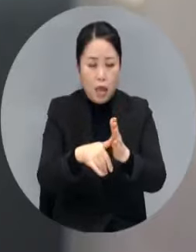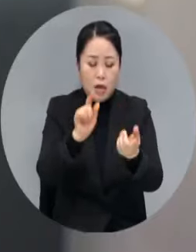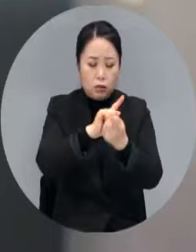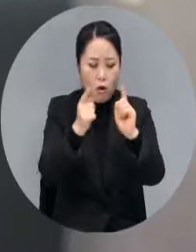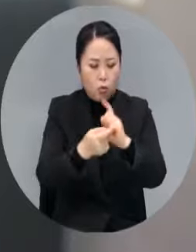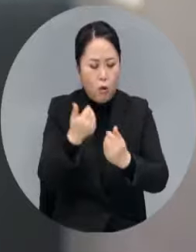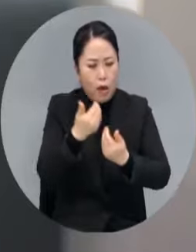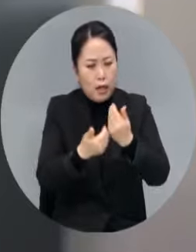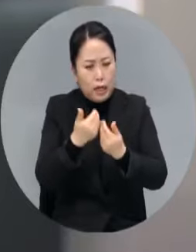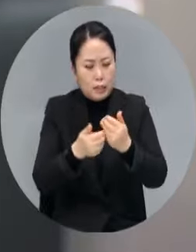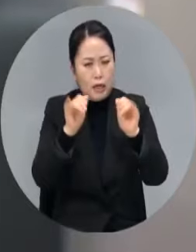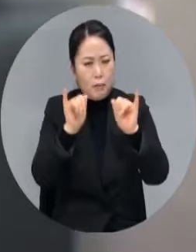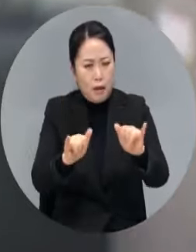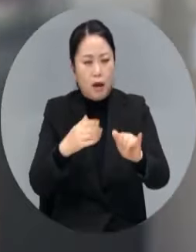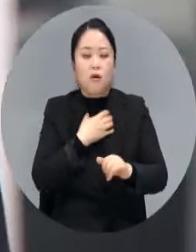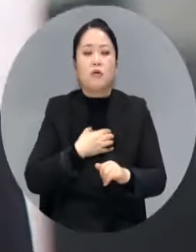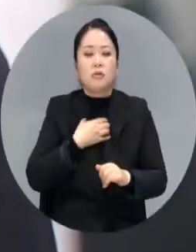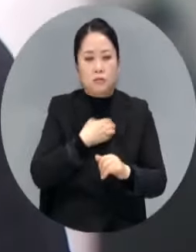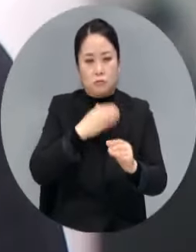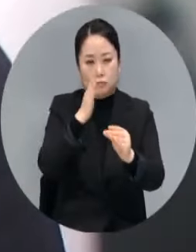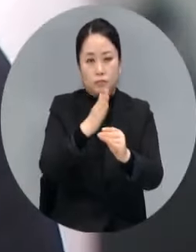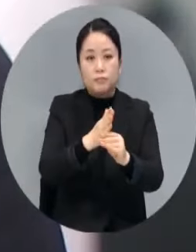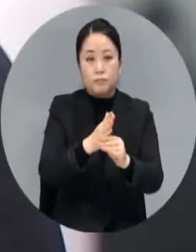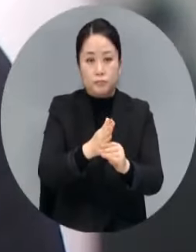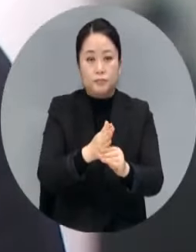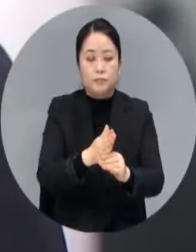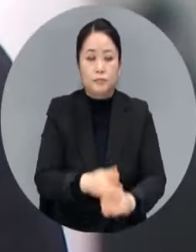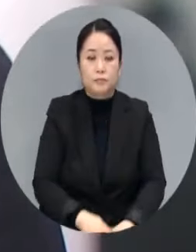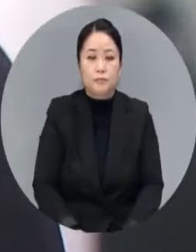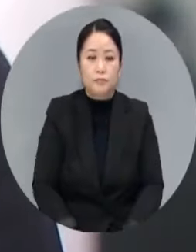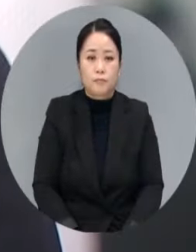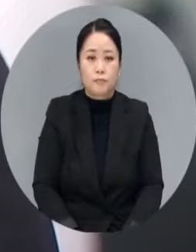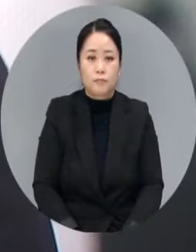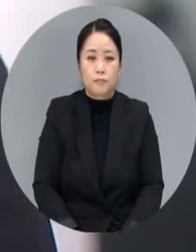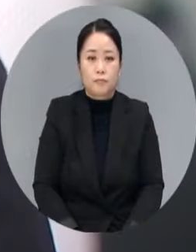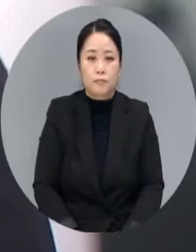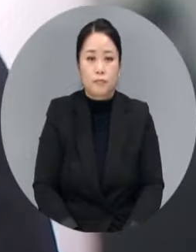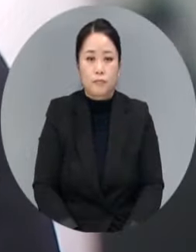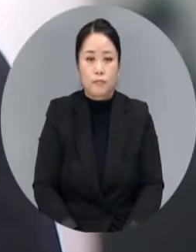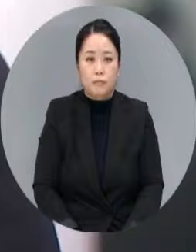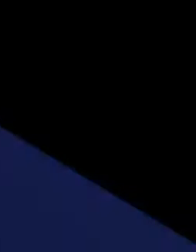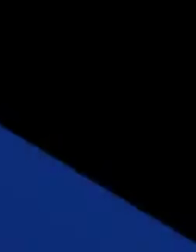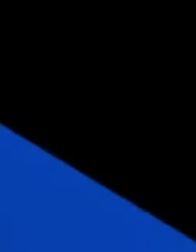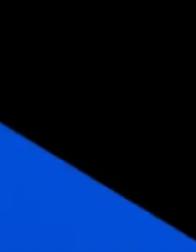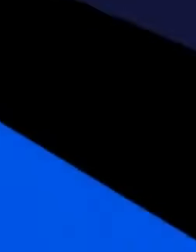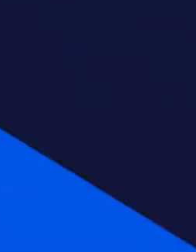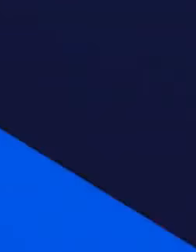깊어지는 것 아니냐는 우려가 나오고 있습니다. MBC 뉴스 이만흥입니다.